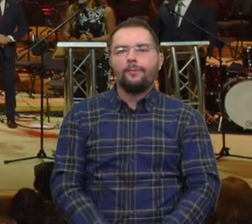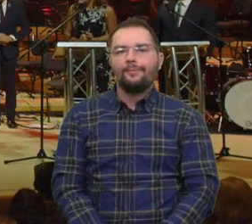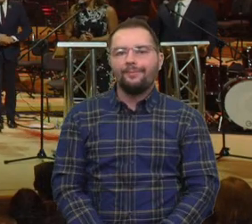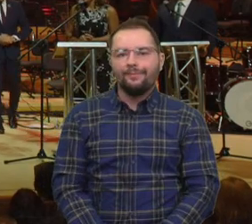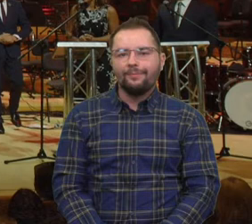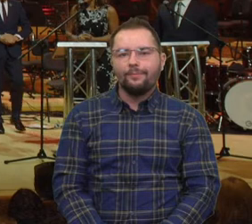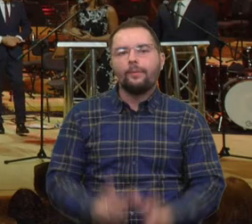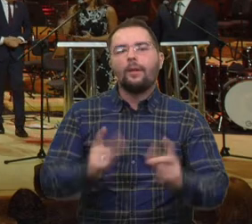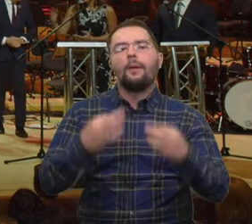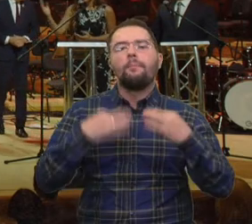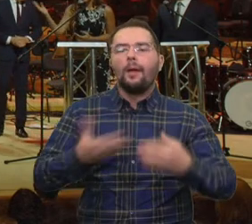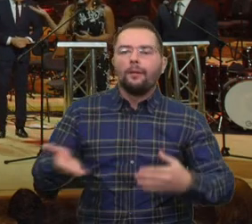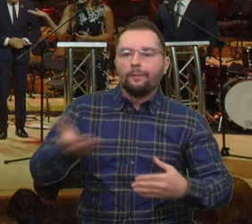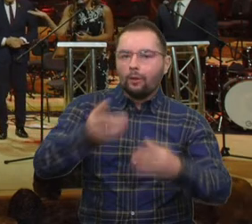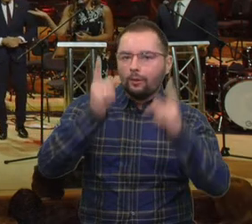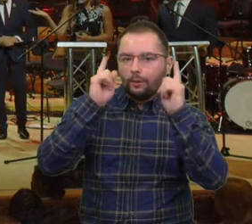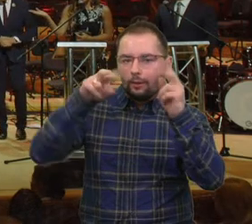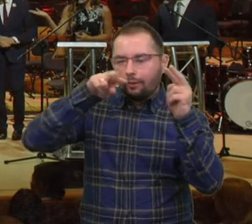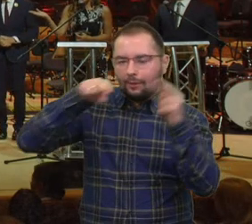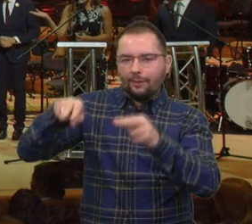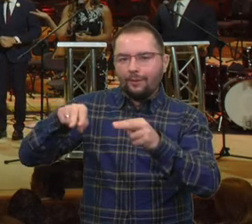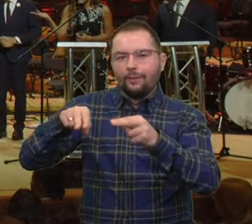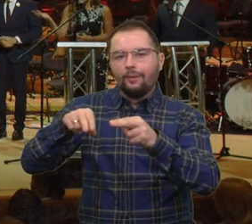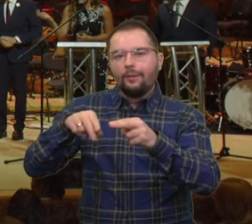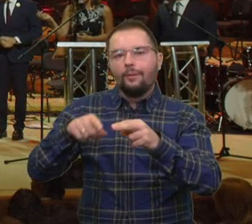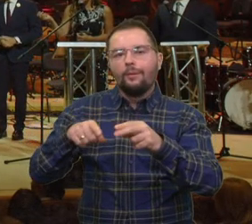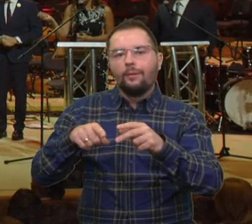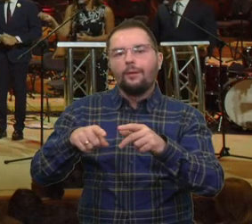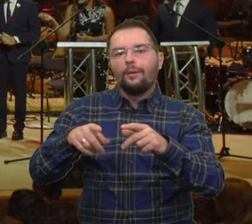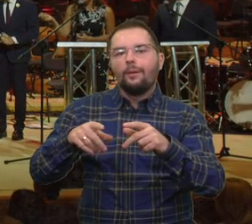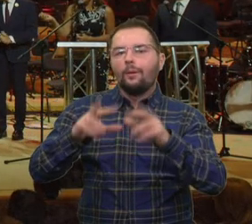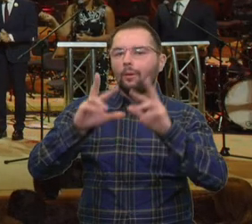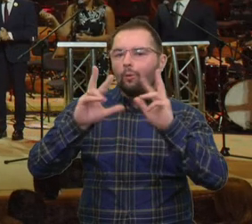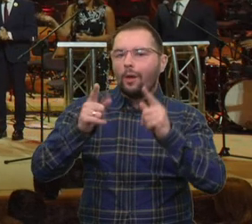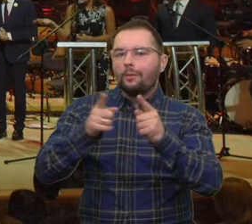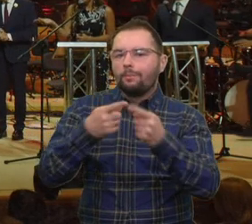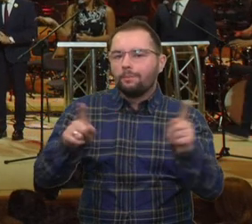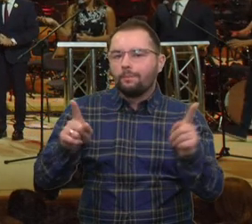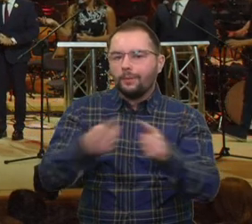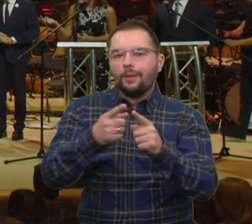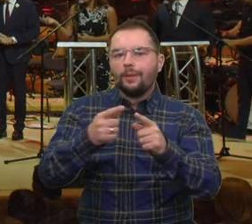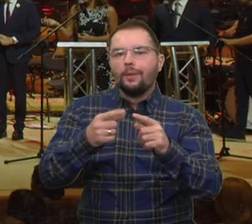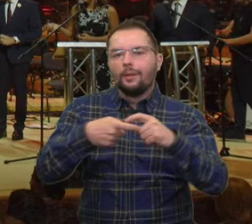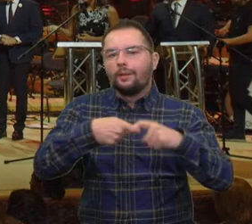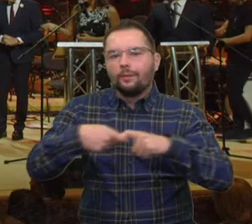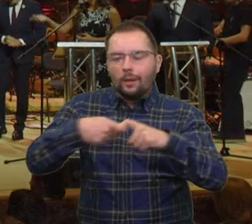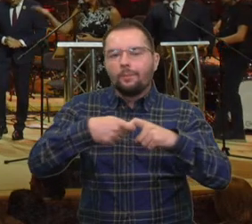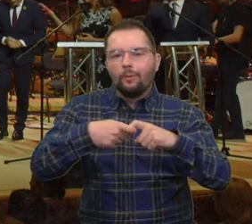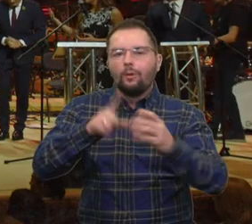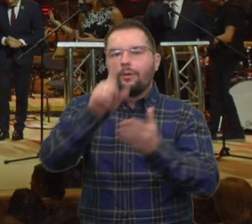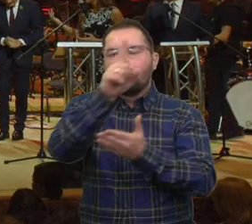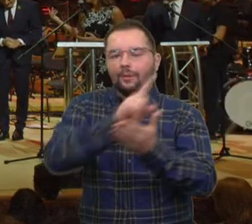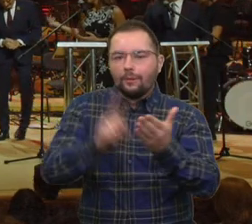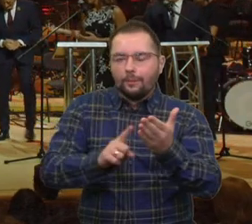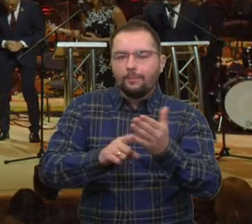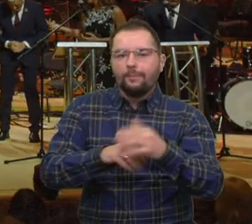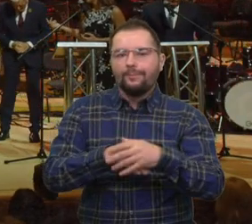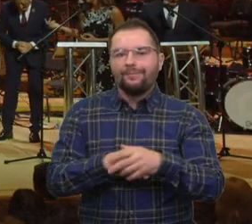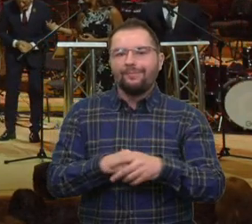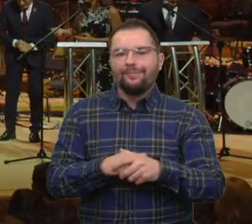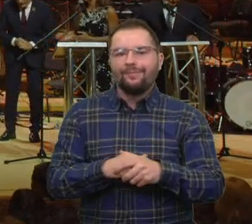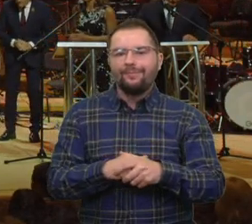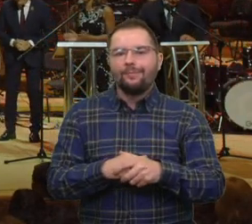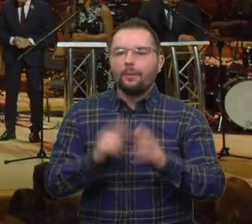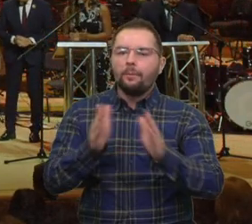Jak Państwo zauważyliście, część piękna zespołu Śląsk na naszej scenie ze statuetkami właśnie. Także prosimy, drogie kochanie, tak,